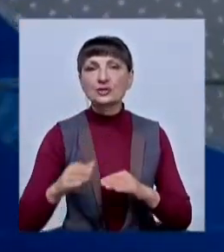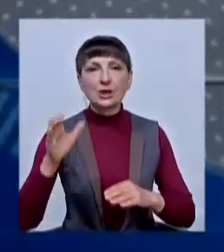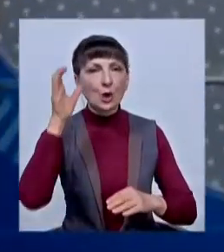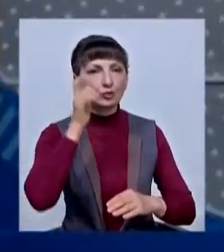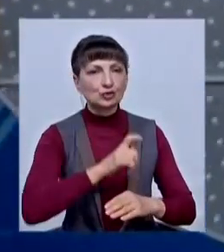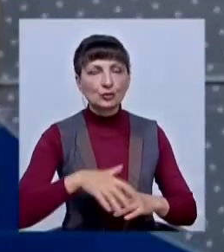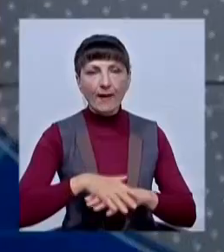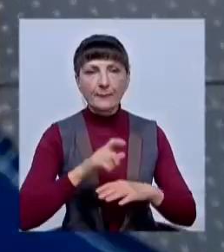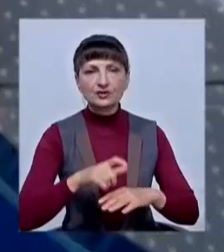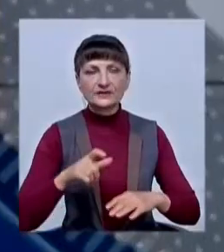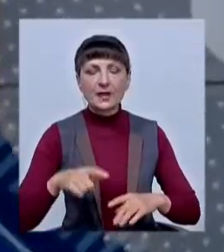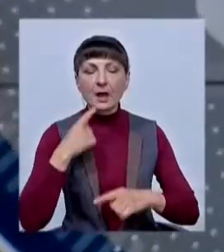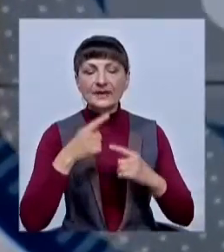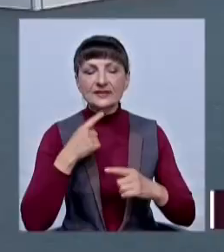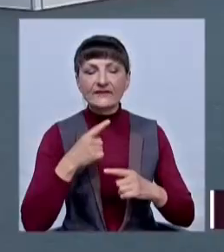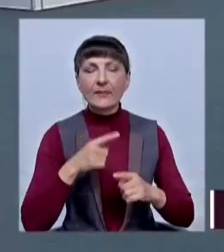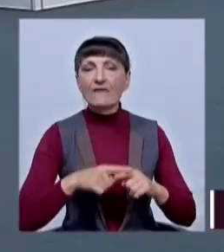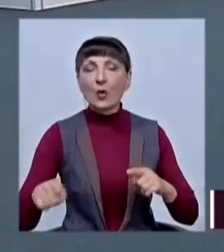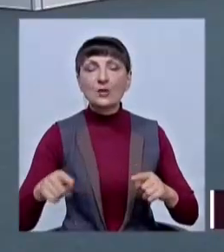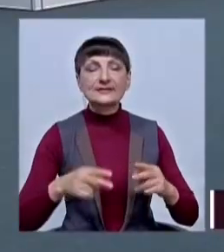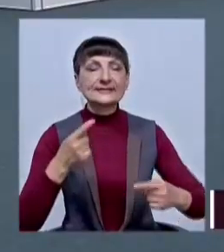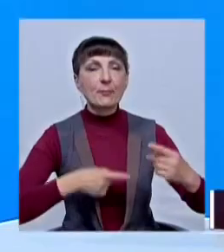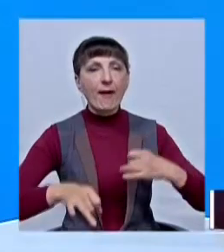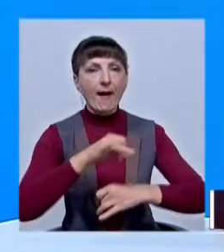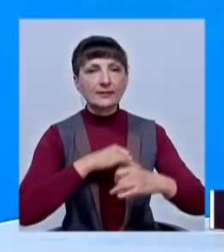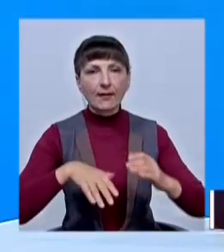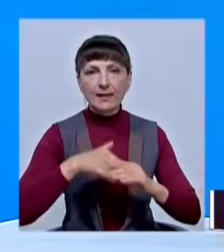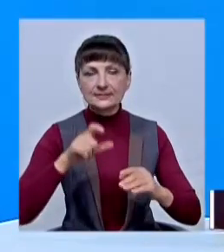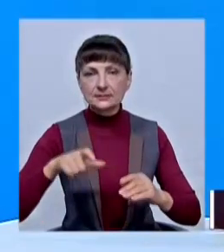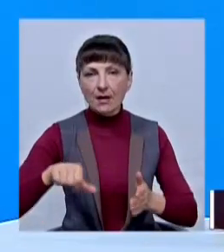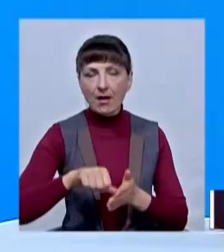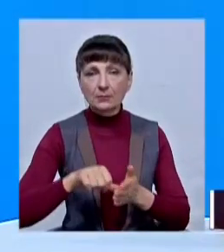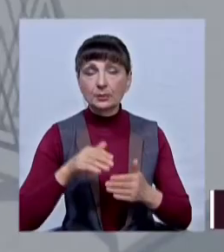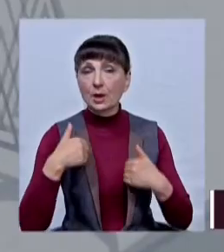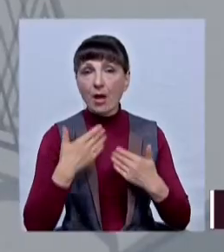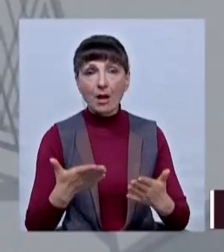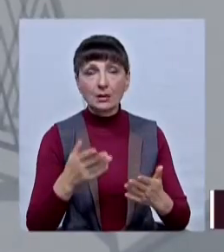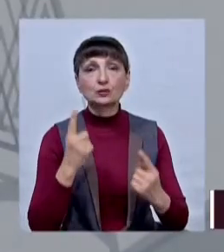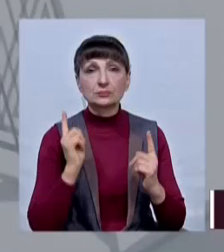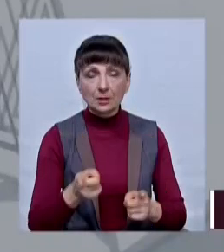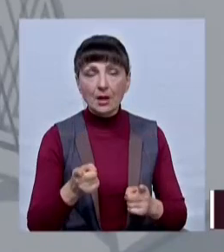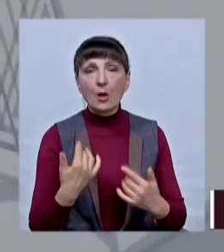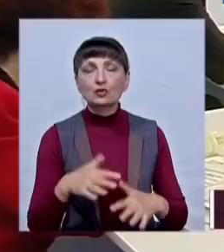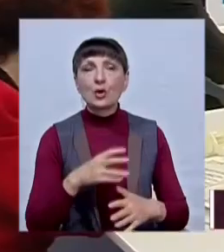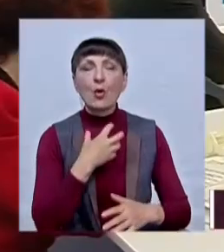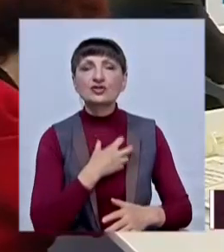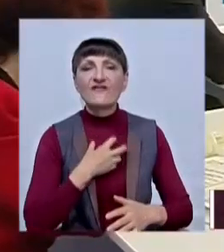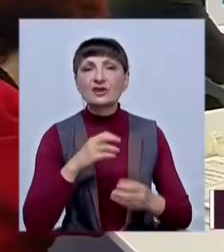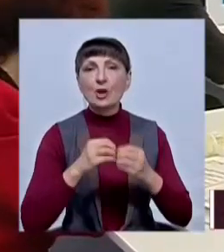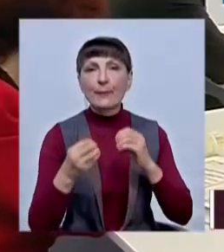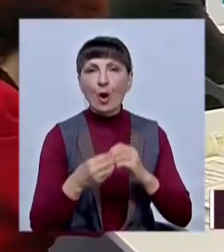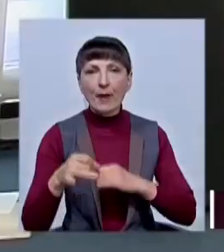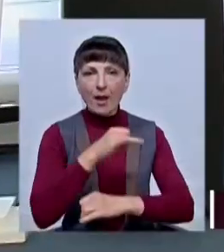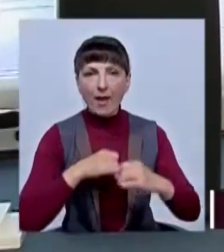ученые и общественники. По их словам, в ходе дебатов кандидаты выступили с реальными предложениями, подняли наиболее острые проблемы